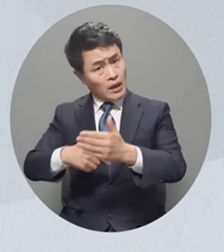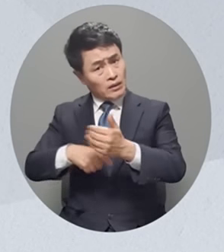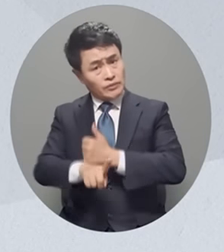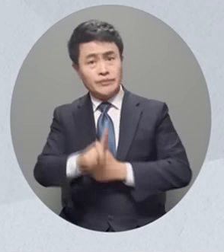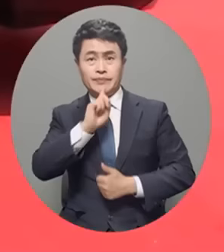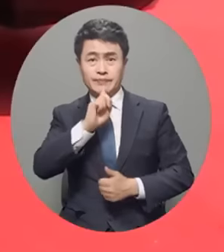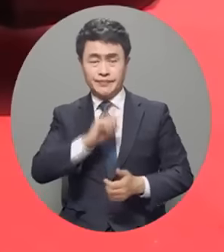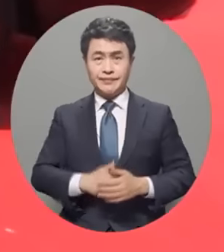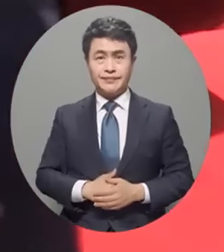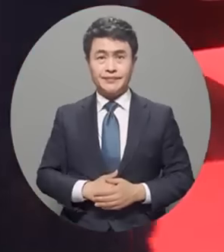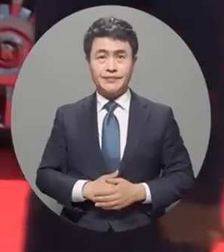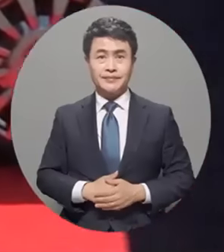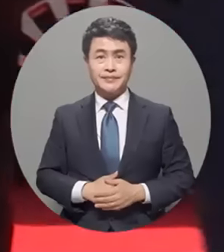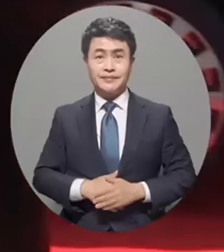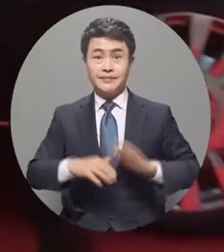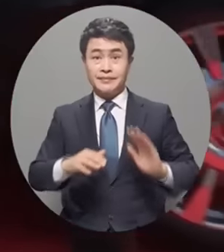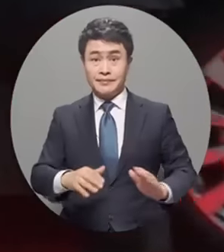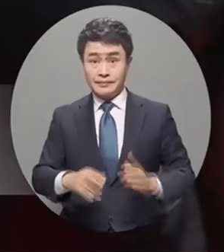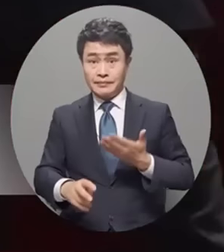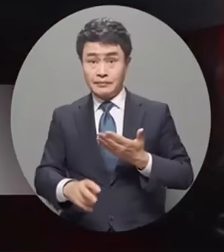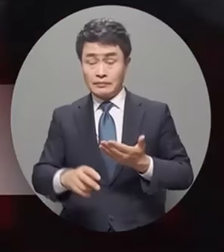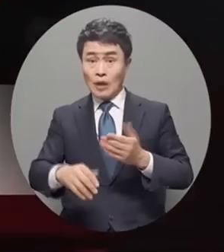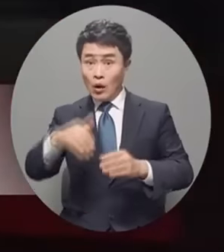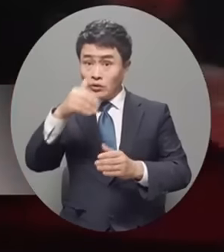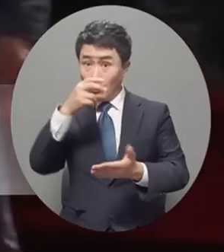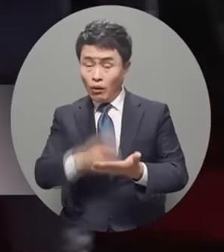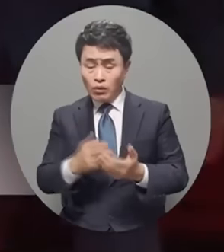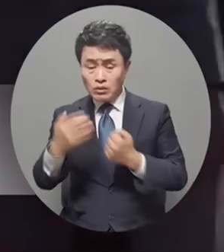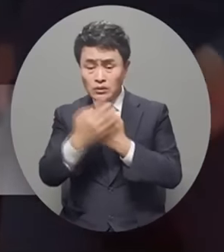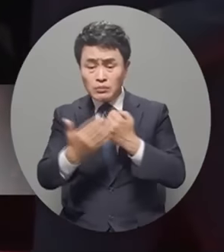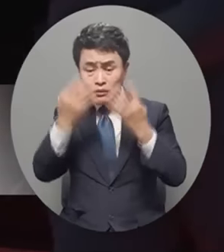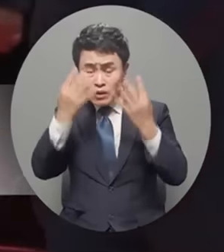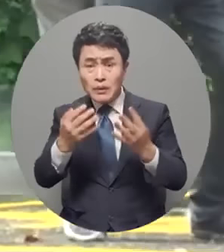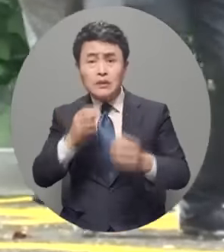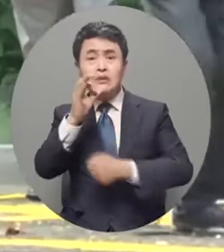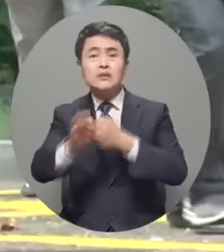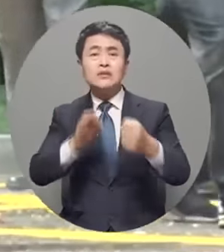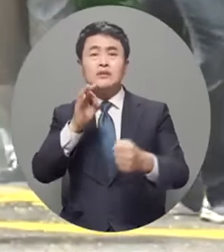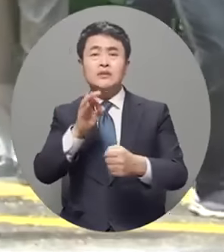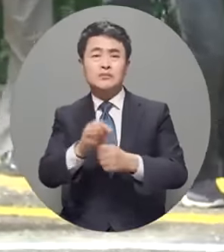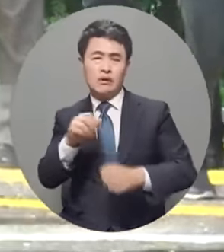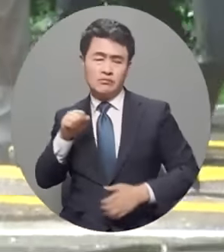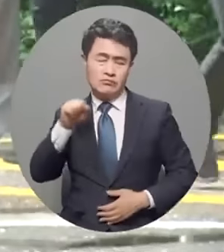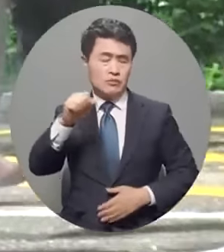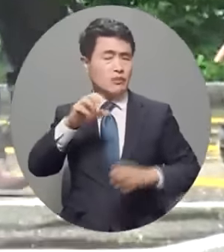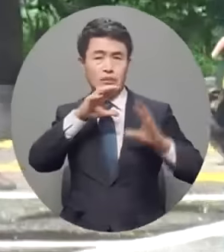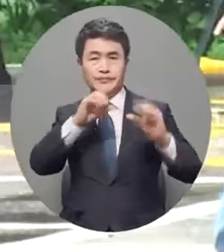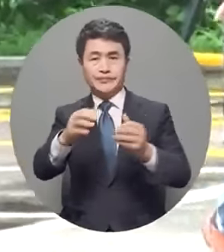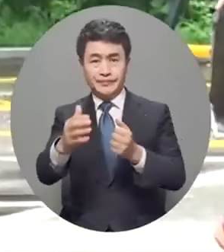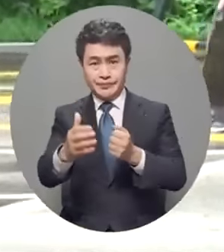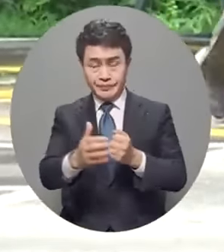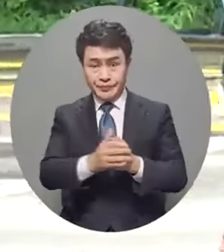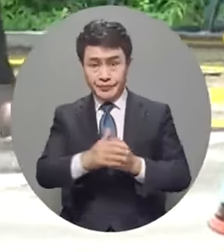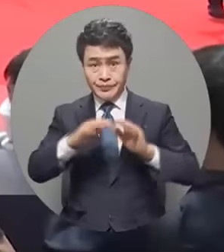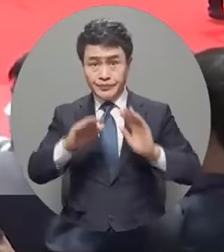했습니다. 선거 범죄는 집행유예만 받아도 10년 동안 출마가 금지되기 때문에